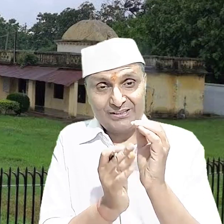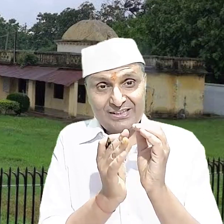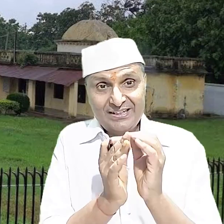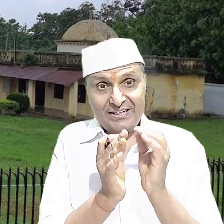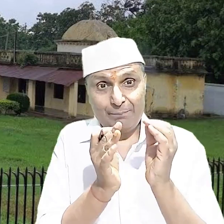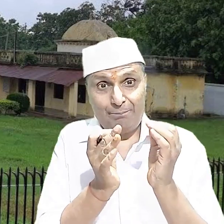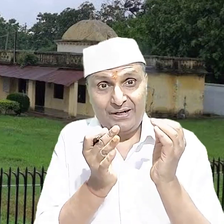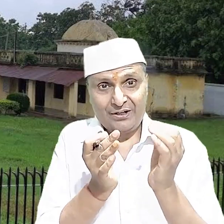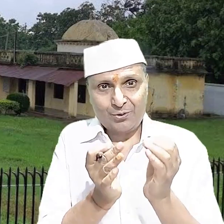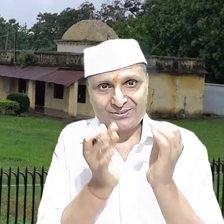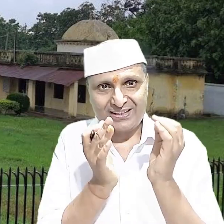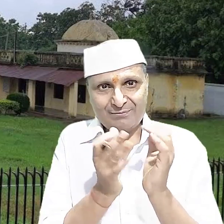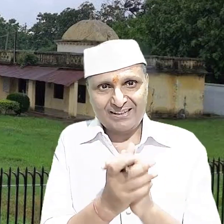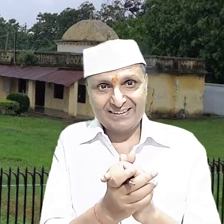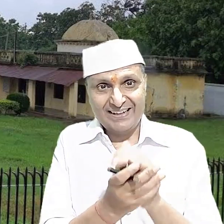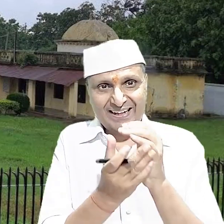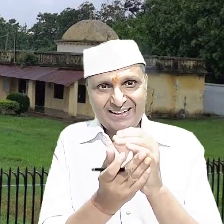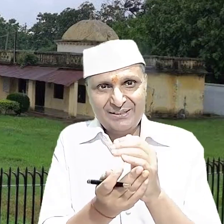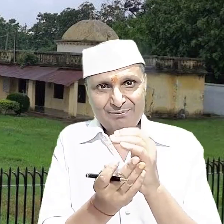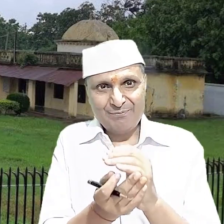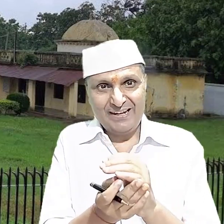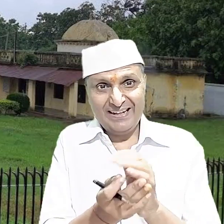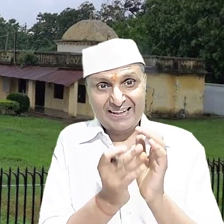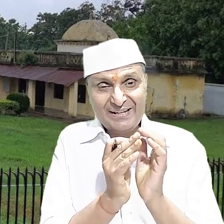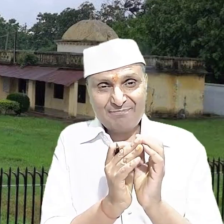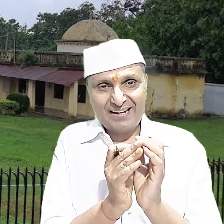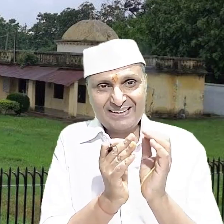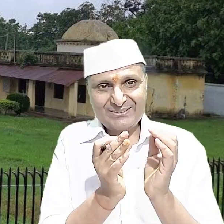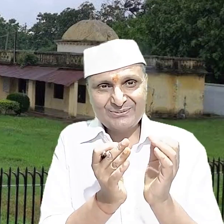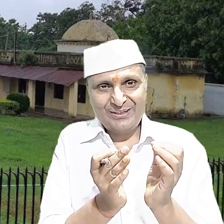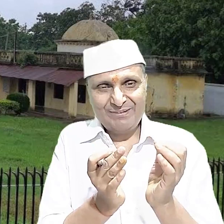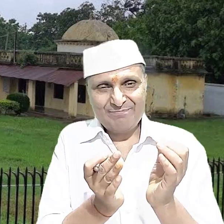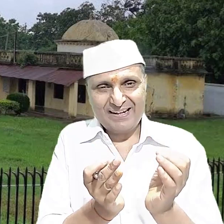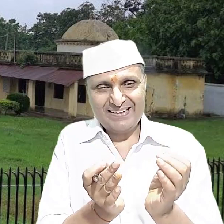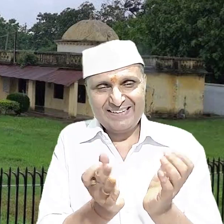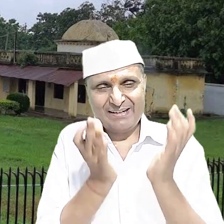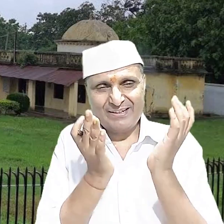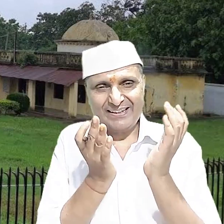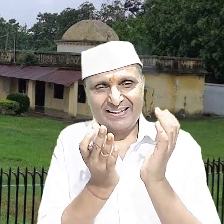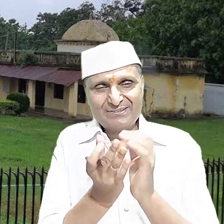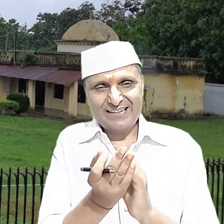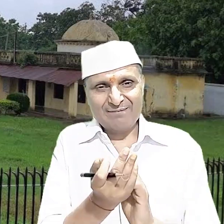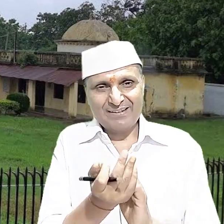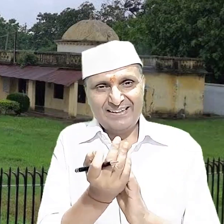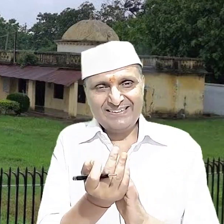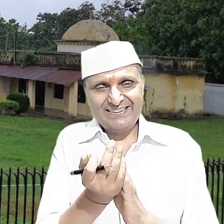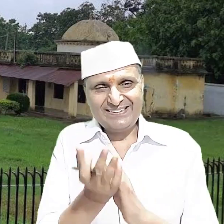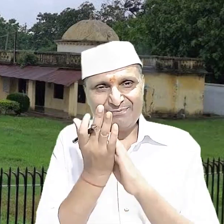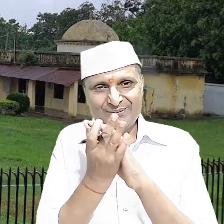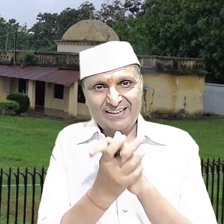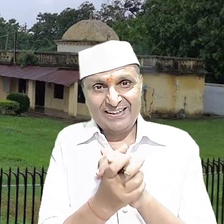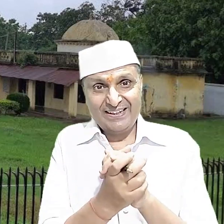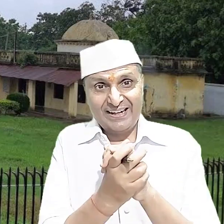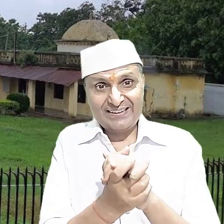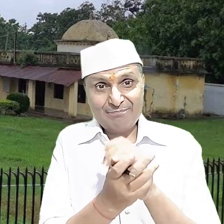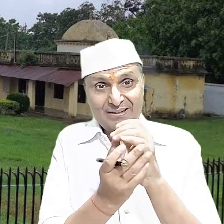प्रभु के जाने के 90 करोड़ सागर बाद काकंदीपुर में, कहते हैं महाराजा सुग्रीव की महारानी जयरामा के गर्भ से आपका इसी दिन जन्म